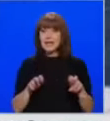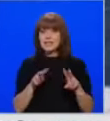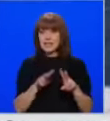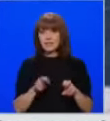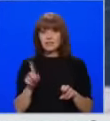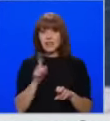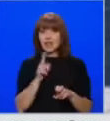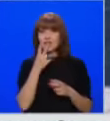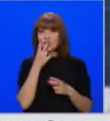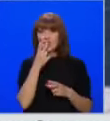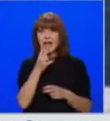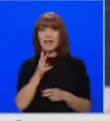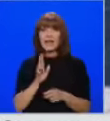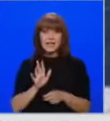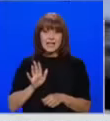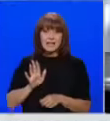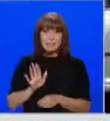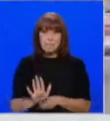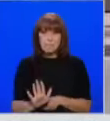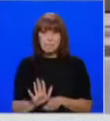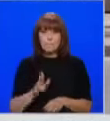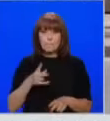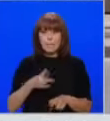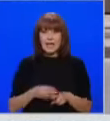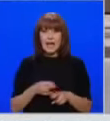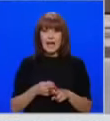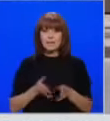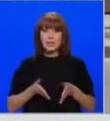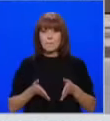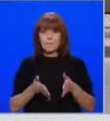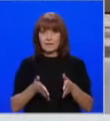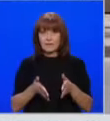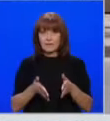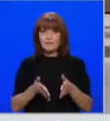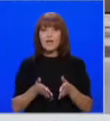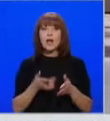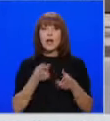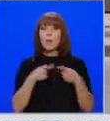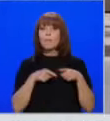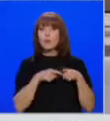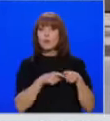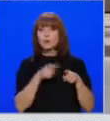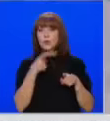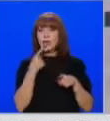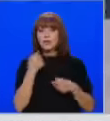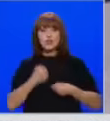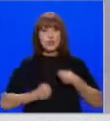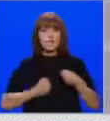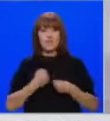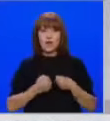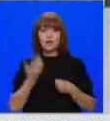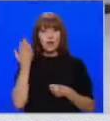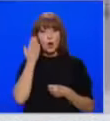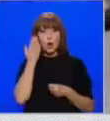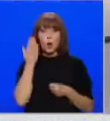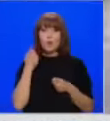никакъв спирачен път, а по първоначални данни скоростта е била около 80 км в час. От прокуратурата заявиха, че шофьорът ще бъде